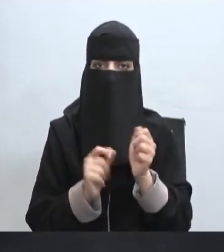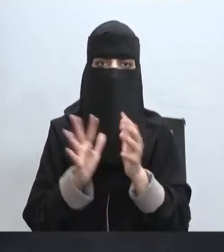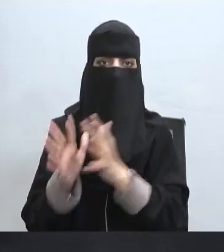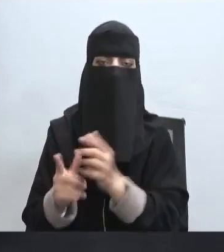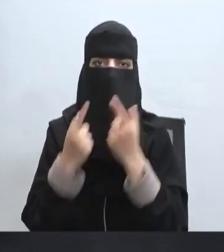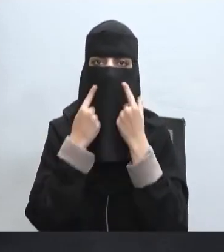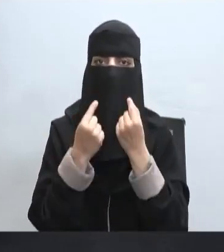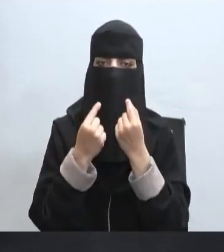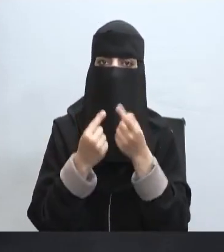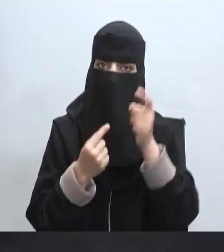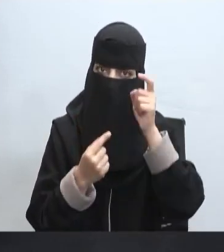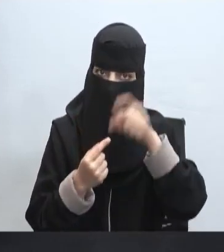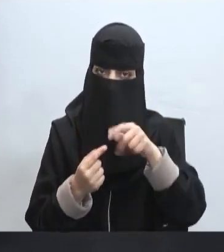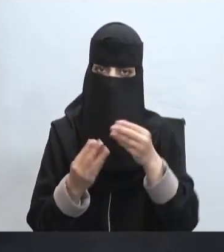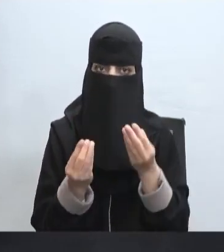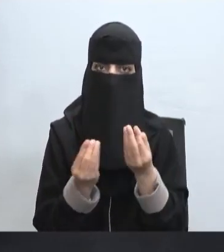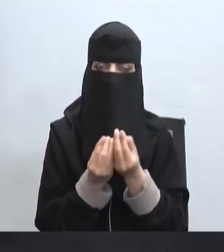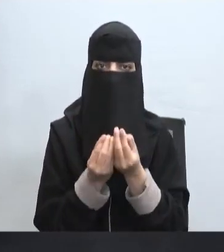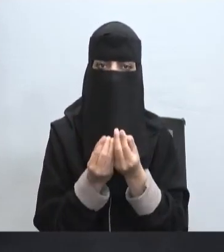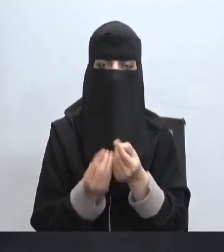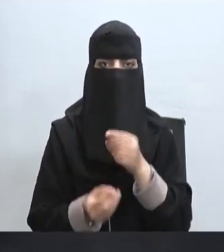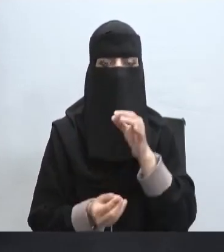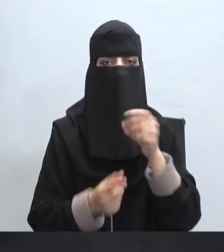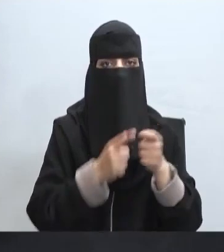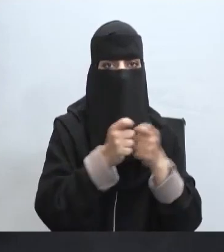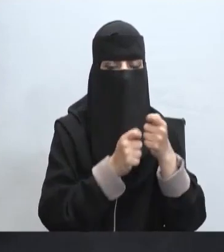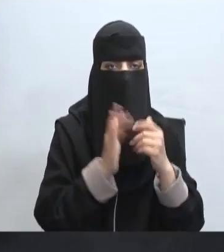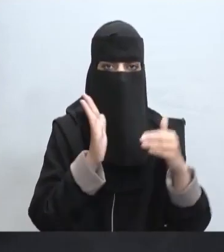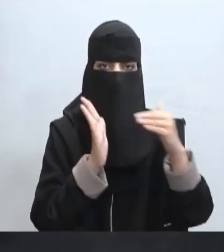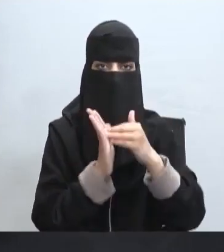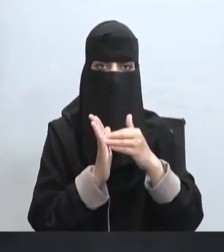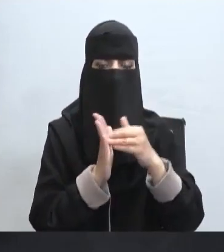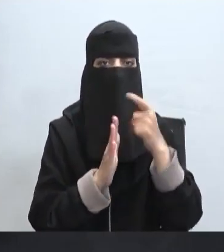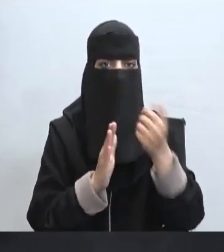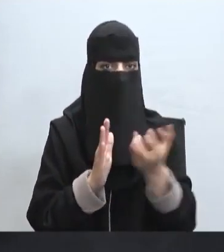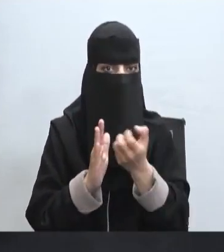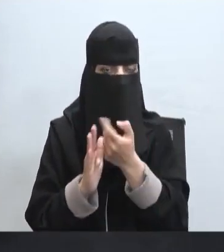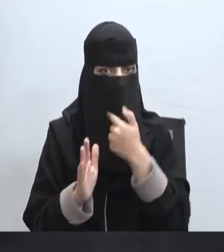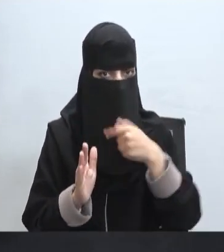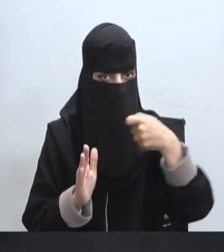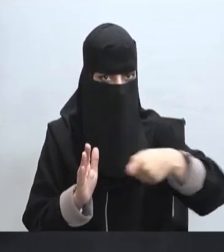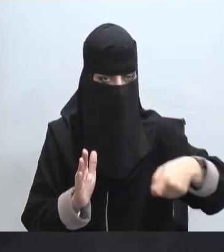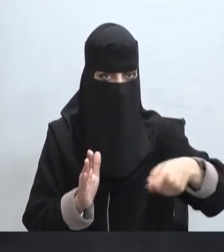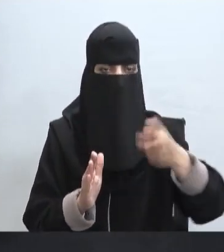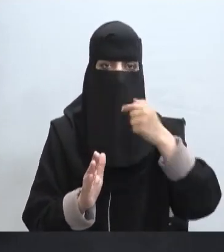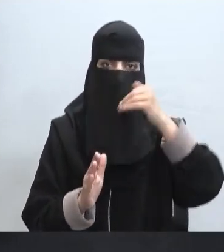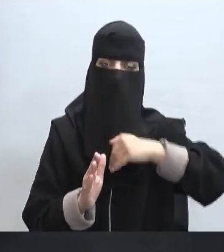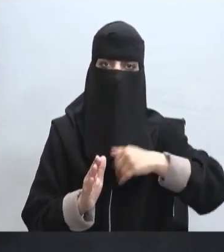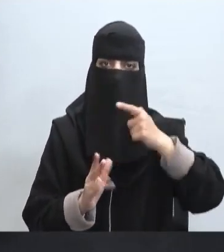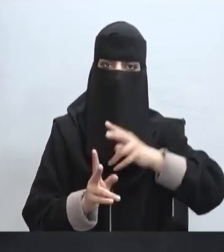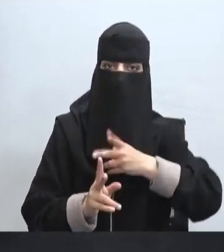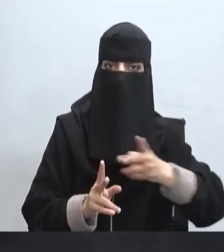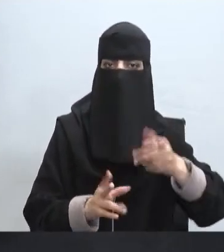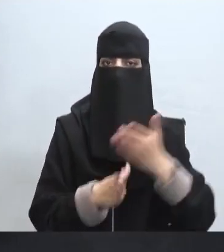فقط بل لابد ان يكون لك استثمار حتى تحقق تلك الحاجات والرغبات المختلفه والتي